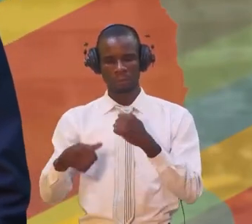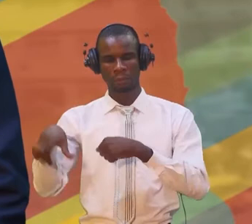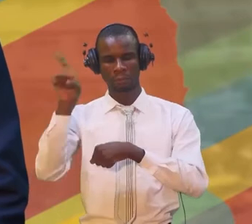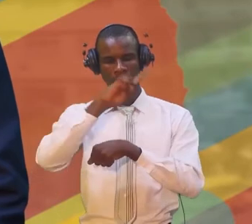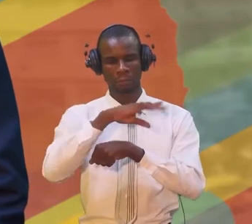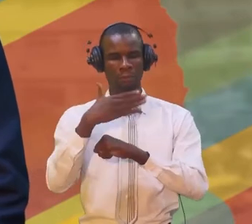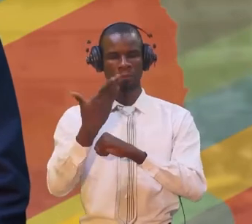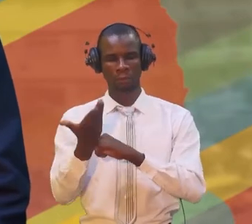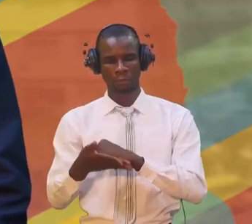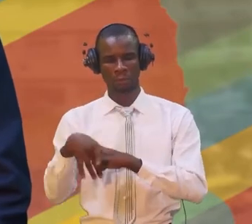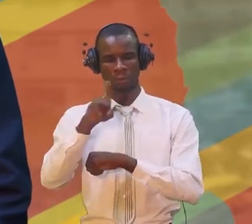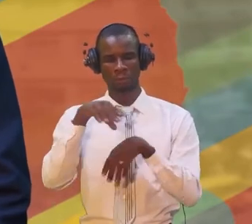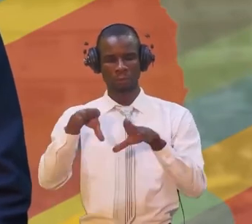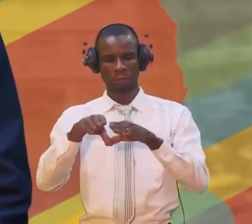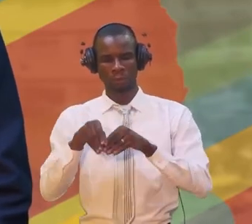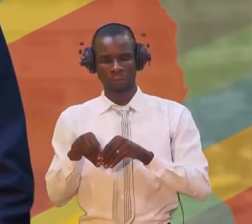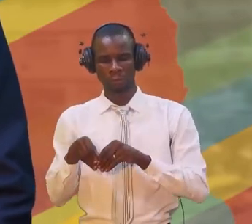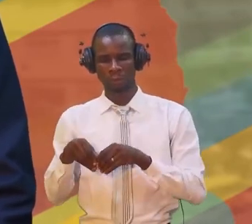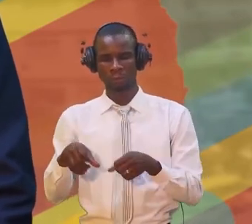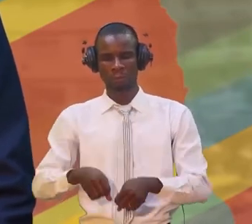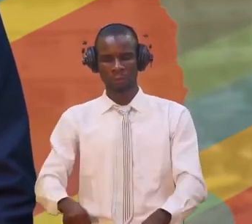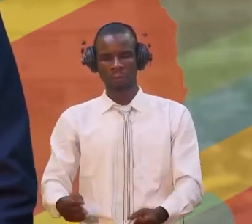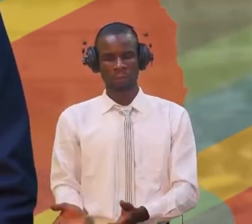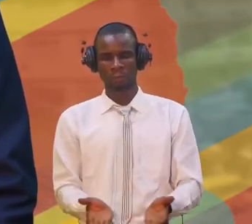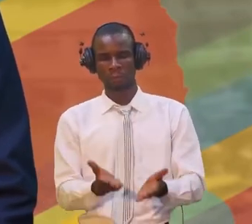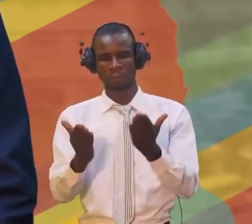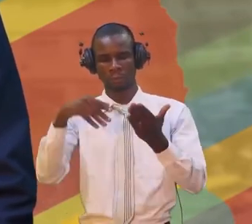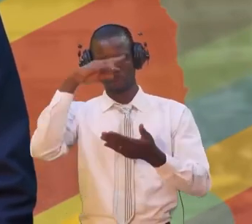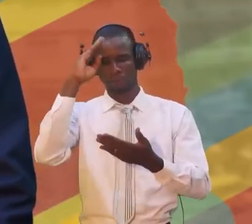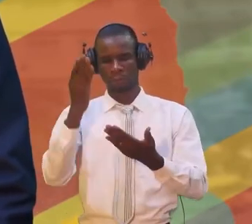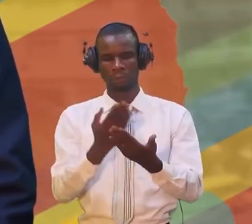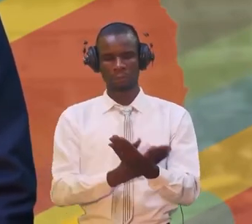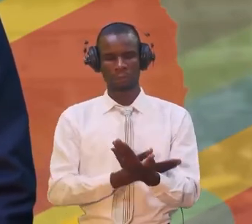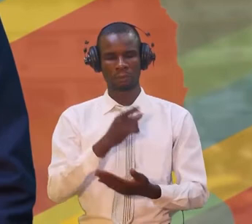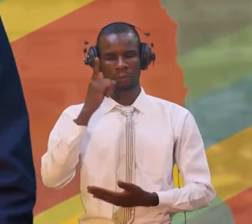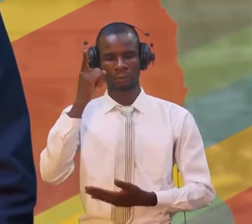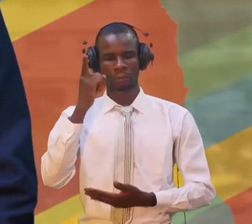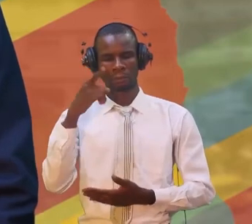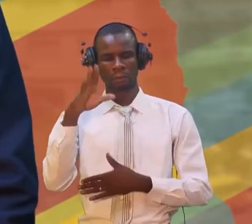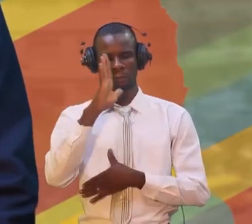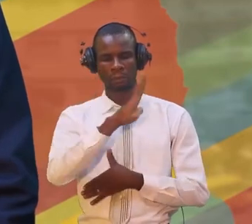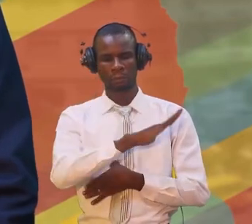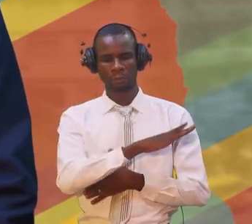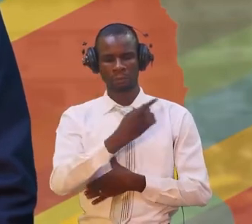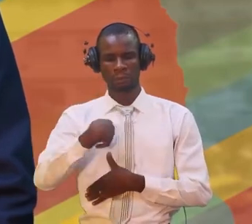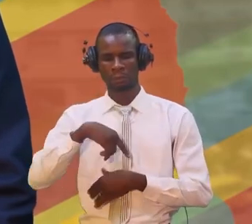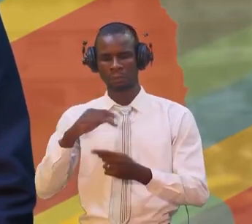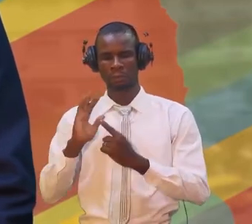watu ambao siku kwa siku wanakufa na kufufuka pamoja na mwanao. Jioni ya